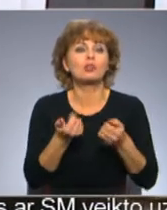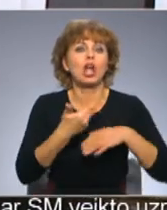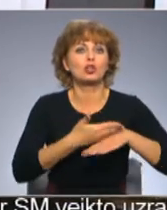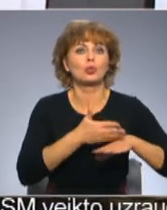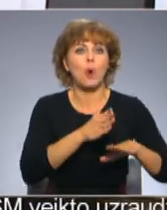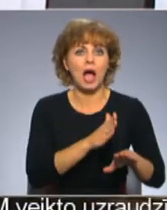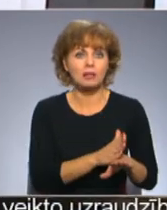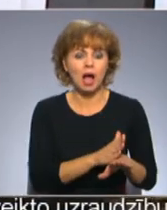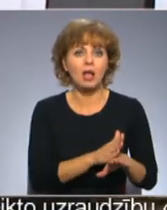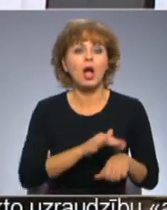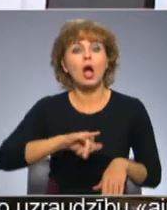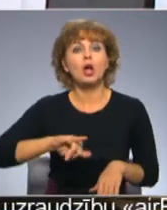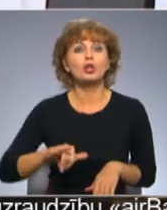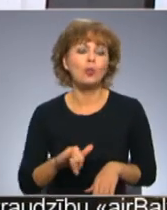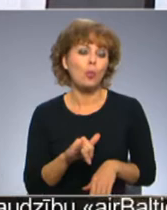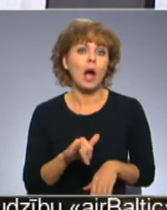jo,